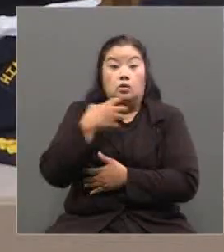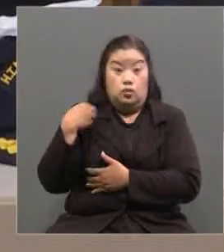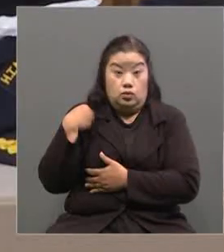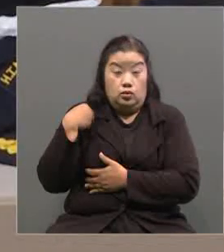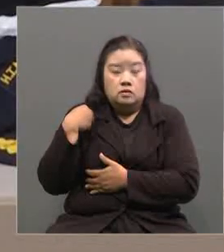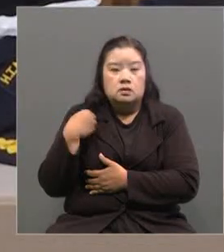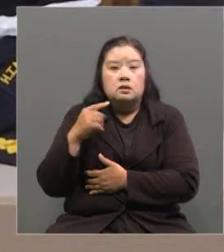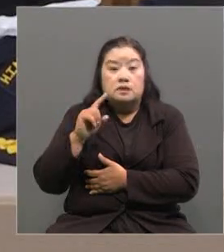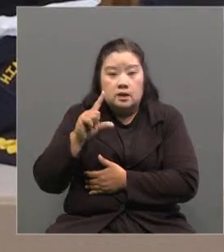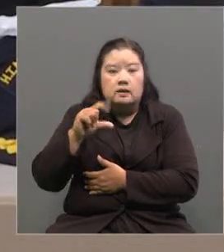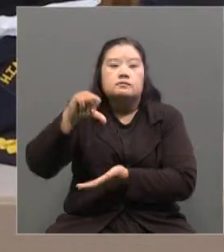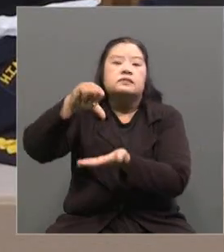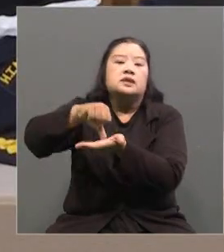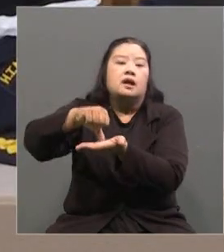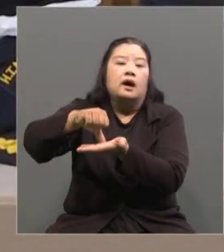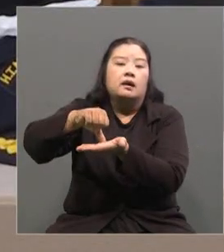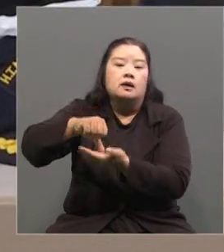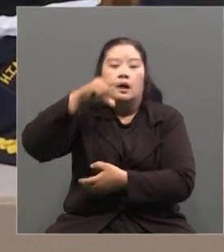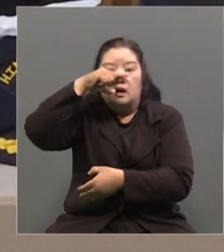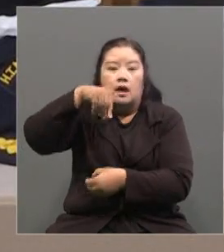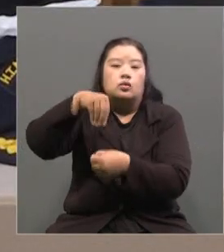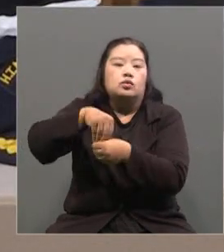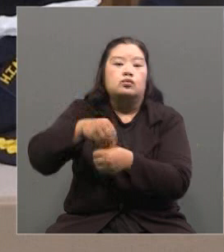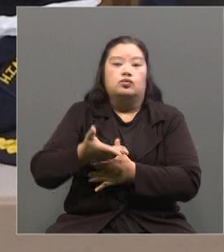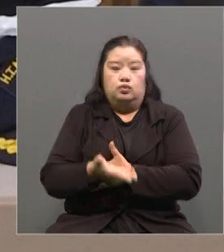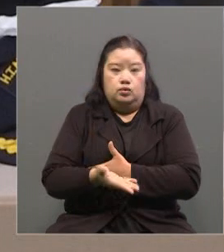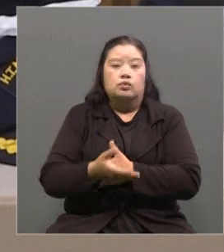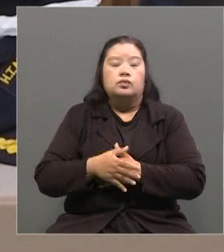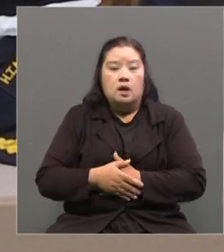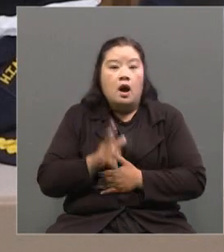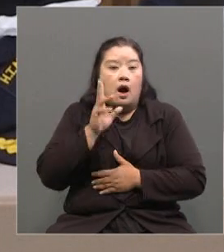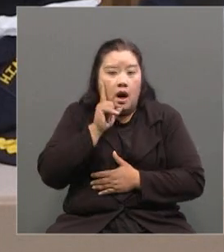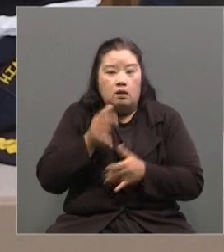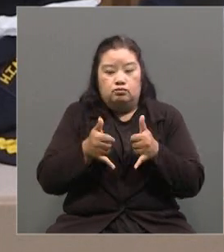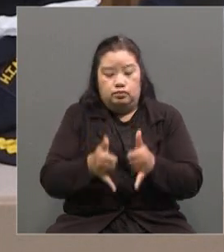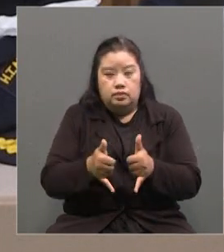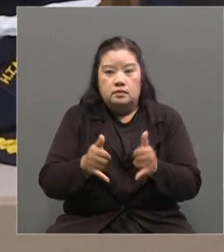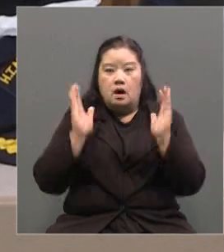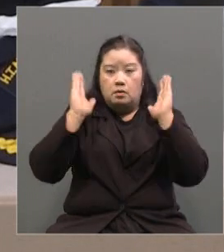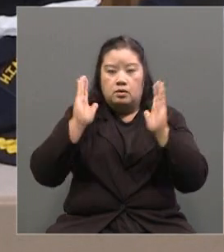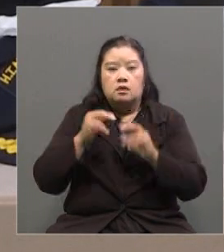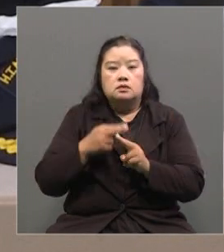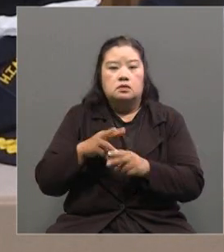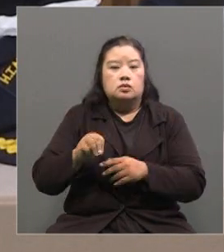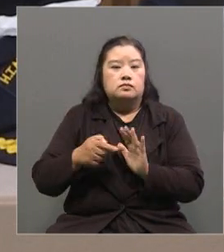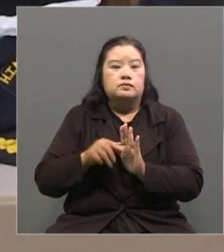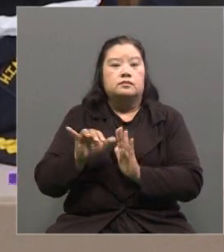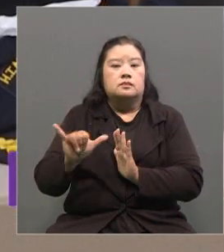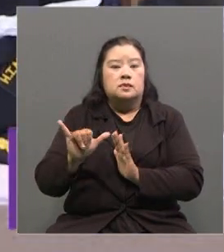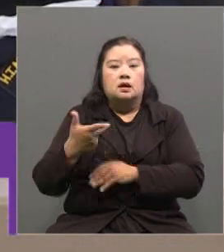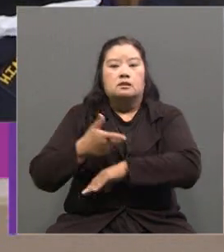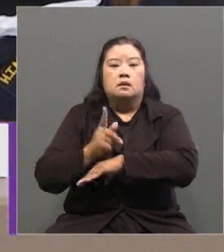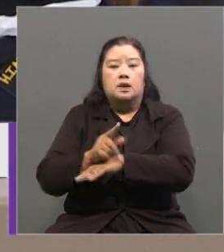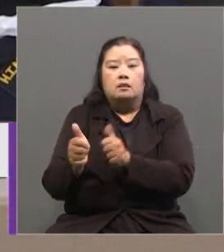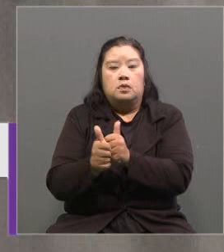อิหร่านประจำประเทศไทยนายไซยิดเปซาโนบาตีนนะครับแถลงข่าวพร้อมด้วยพลโทสมชายวิรุณหผลประธาน